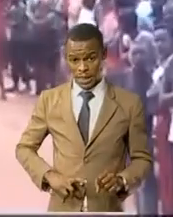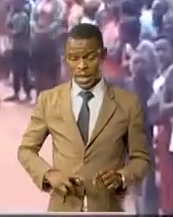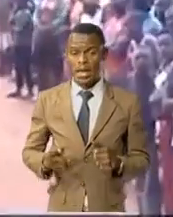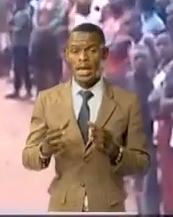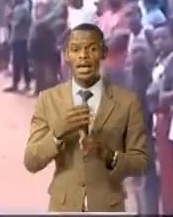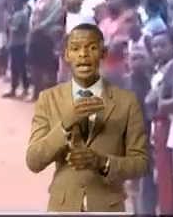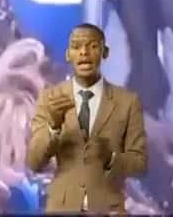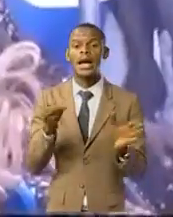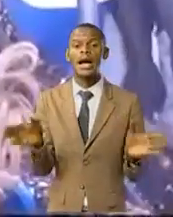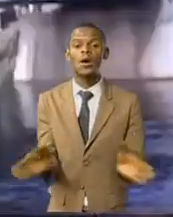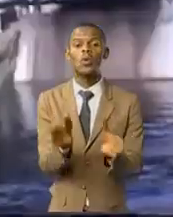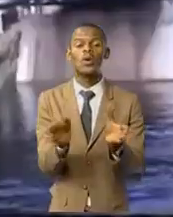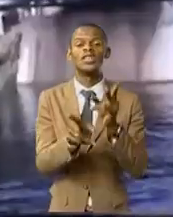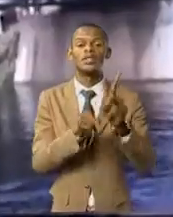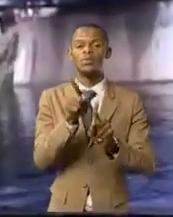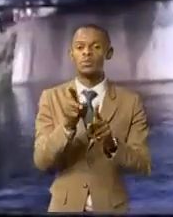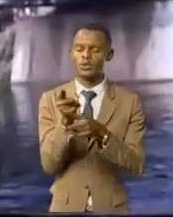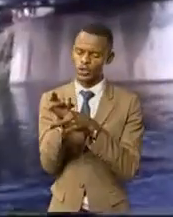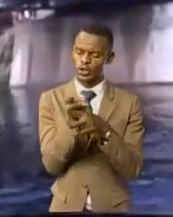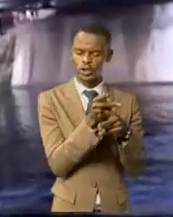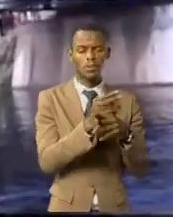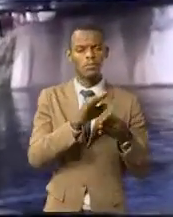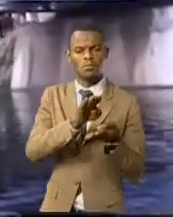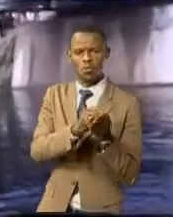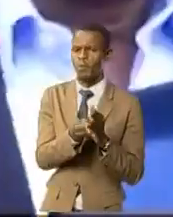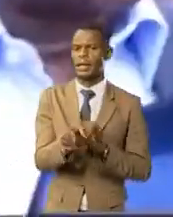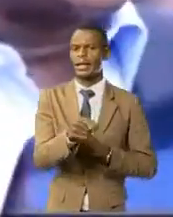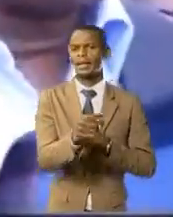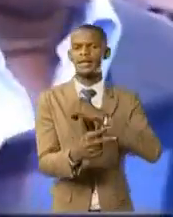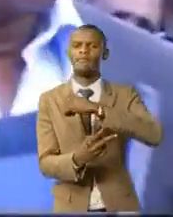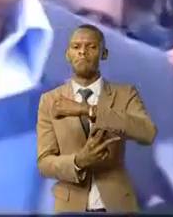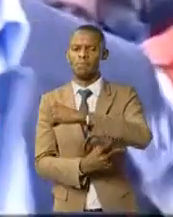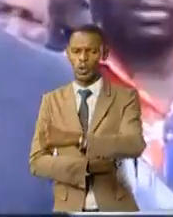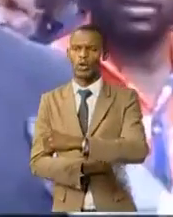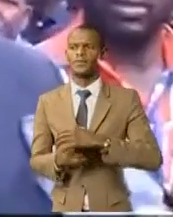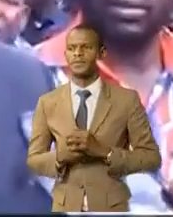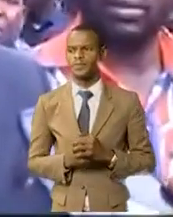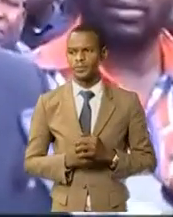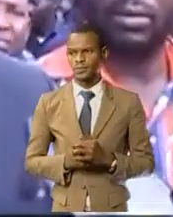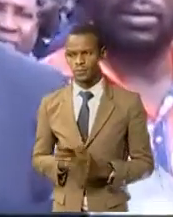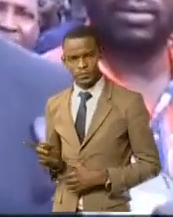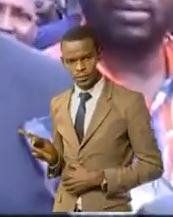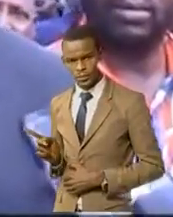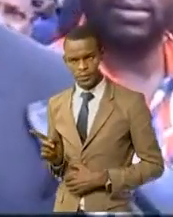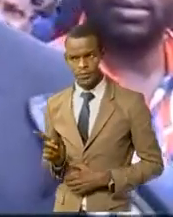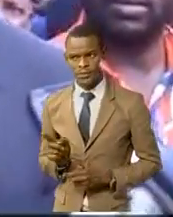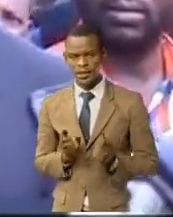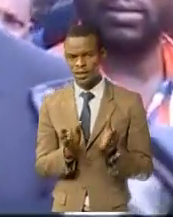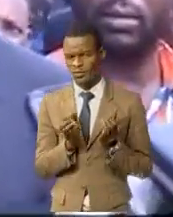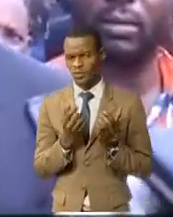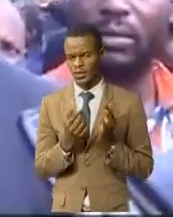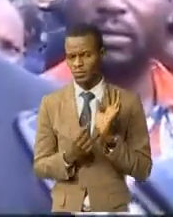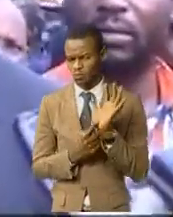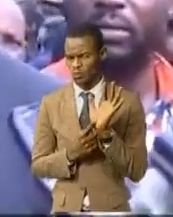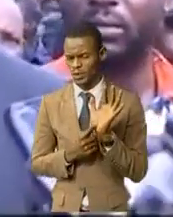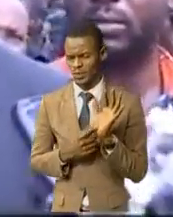pour la protection de ces ouvrages. D'abord, je voudrais exprimer toute ma gratitude au président de la République, chef de l'État, son